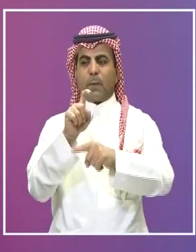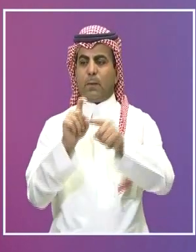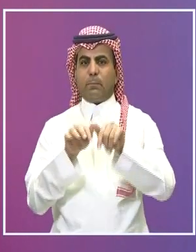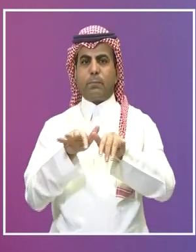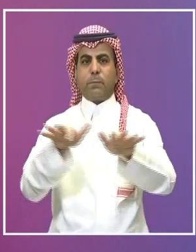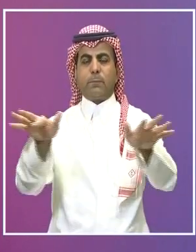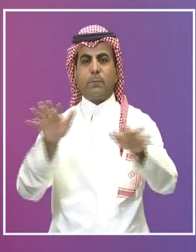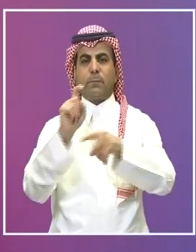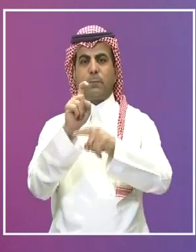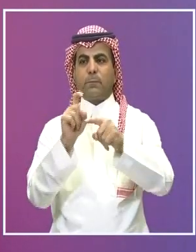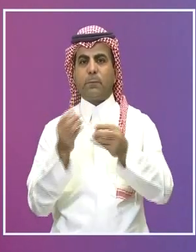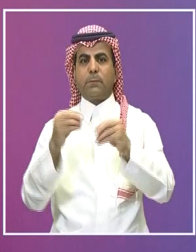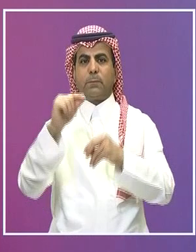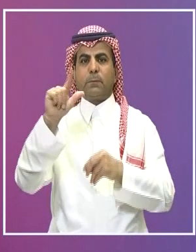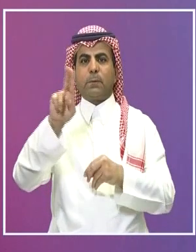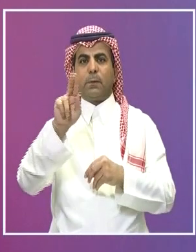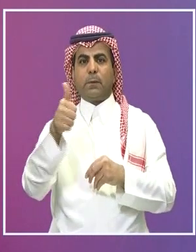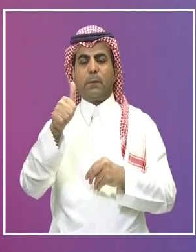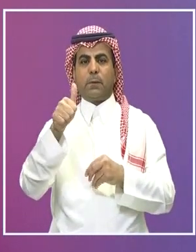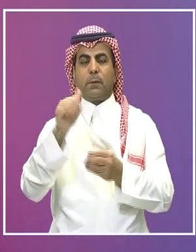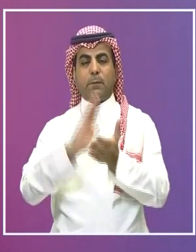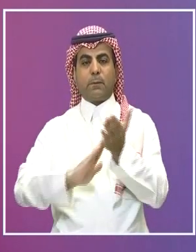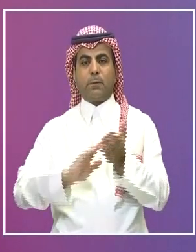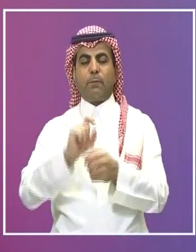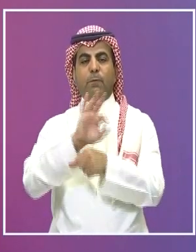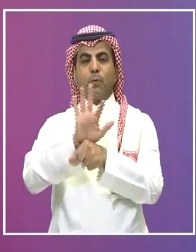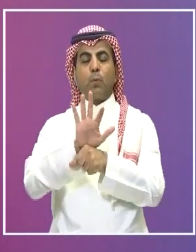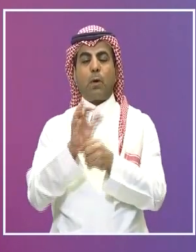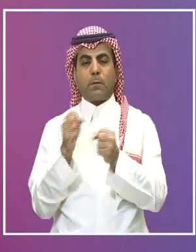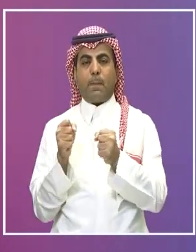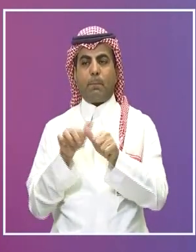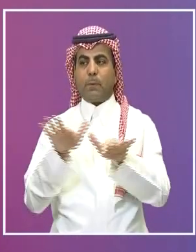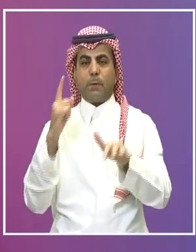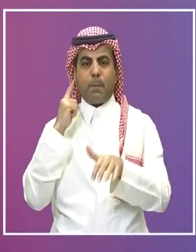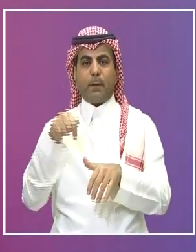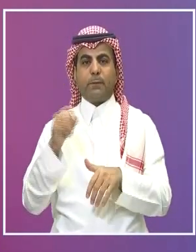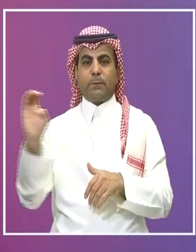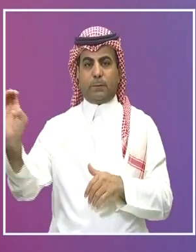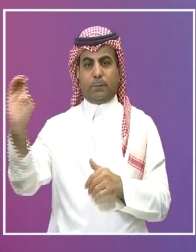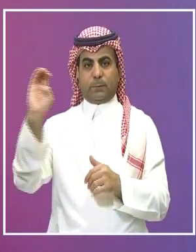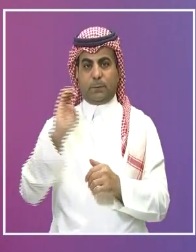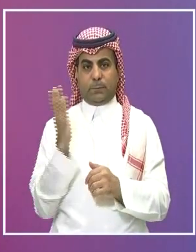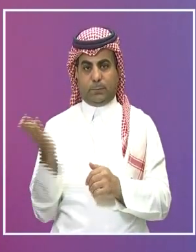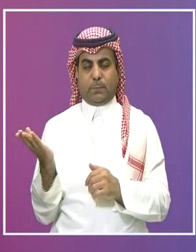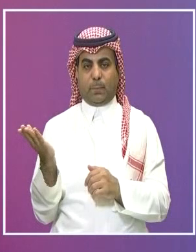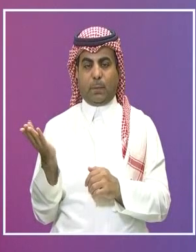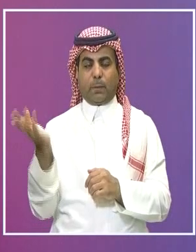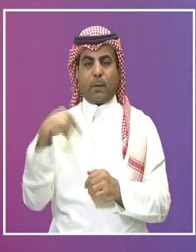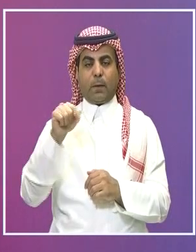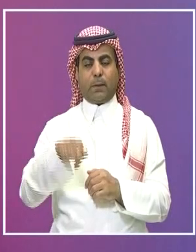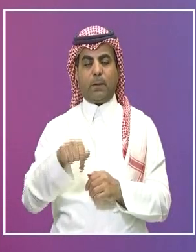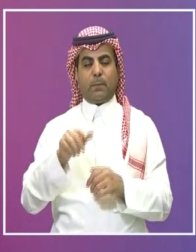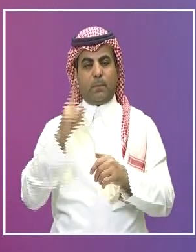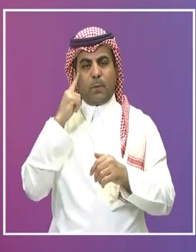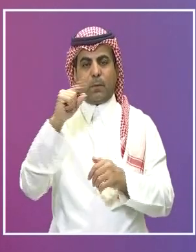من فيروس كورونا؟ طبعا قضية السلالات الجديدة بالأخص ما نتحدث عن دلتا، بحكم أنه الآن هو السائد